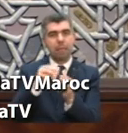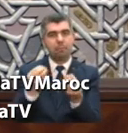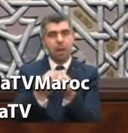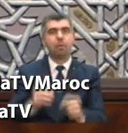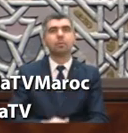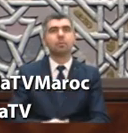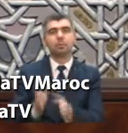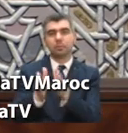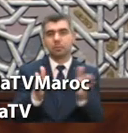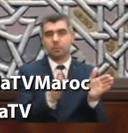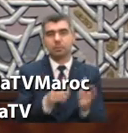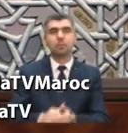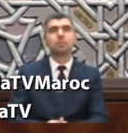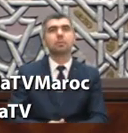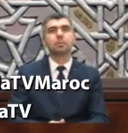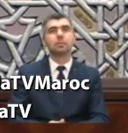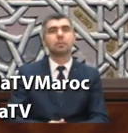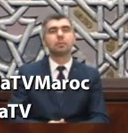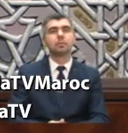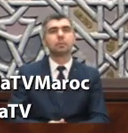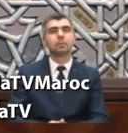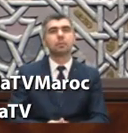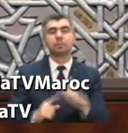لطرح السؤال. نعم